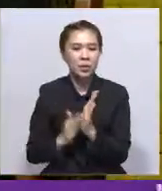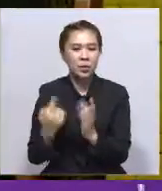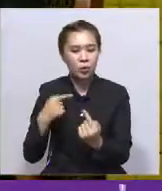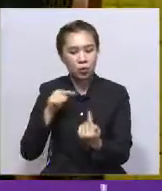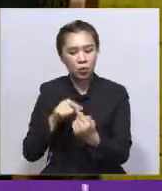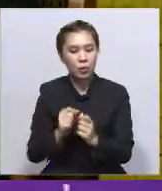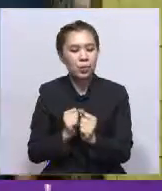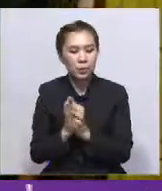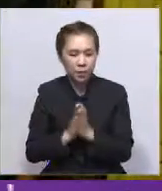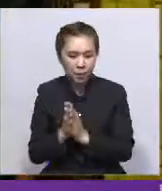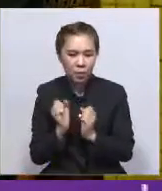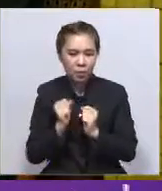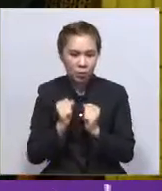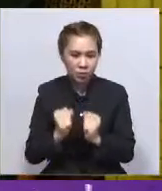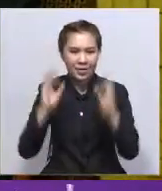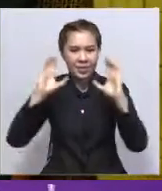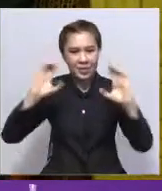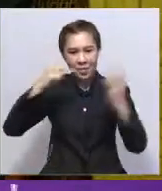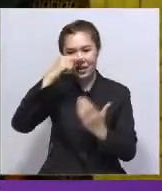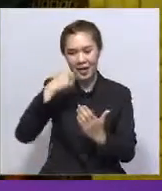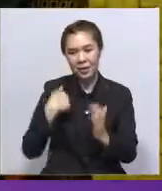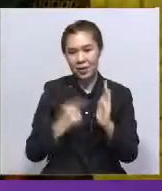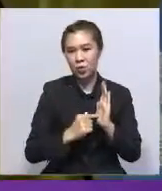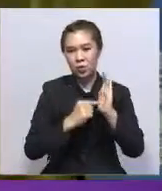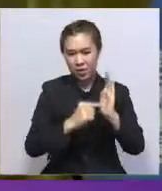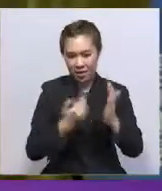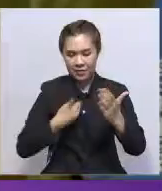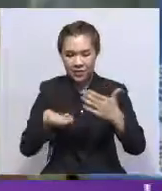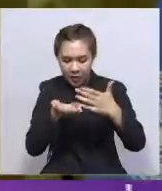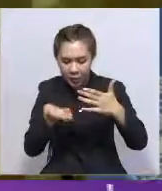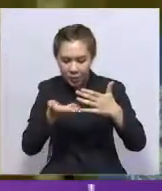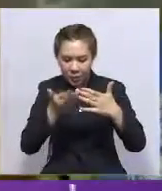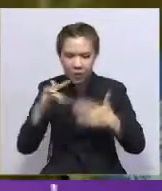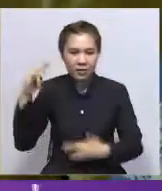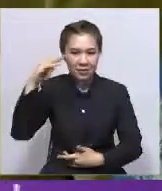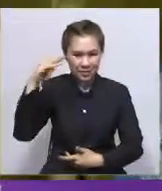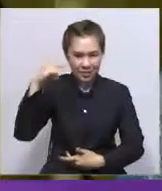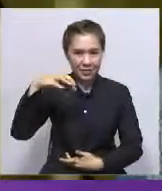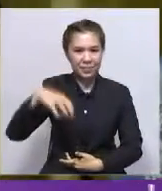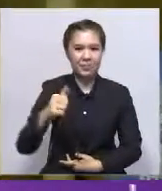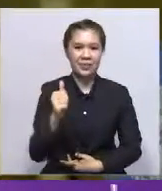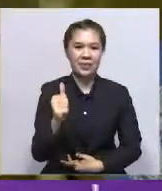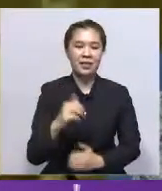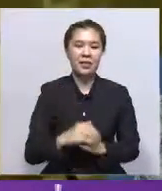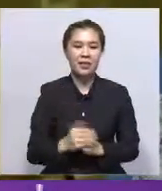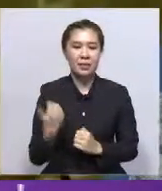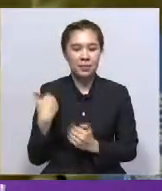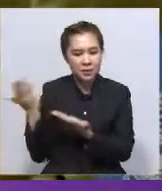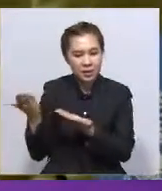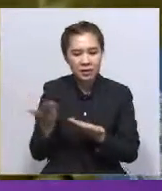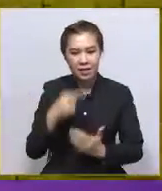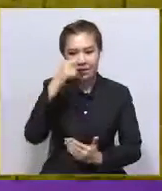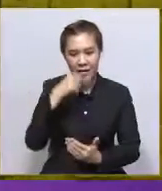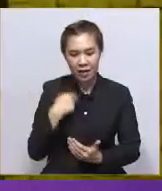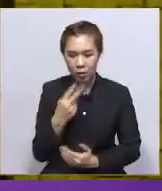มณ์และการทำงานของรัฐบาลไทยจะเป็นต้นแบบในการยกระดับการบินพลเรือนระหว่างประเทศพร้อมจะเชิญไทยเข้าร่ว